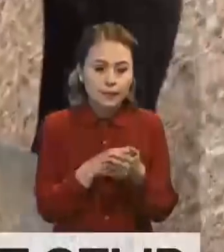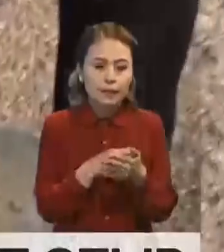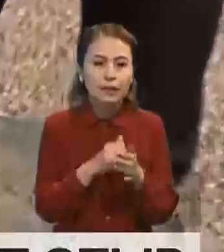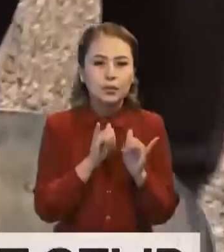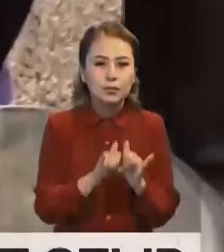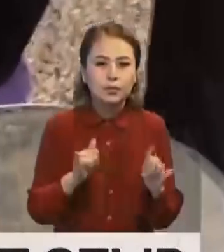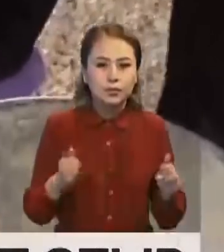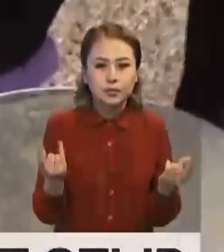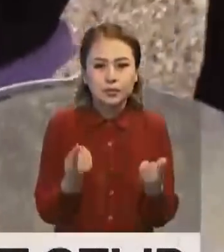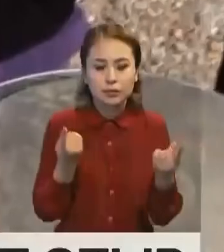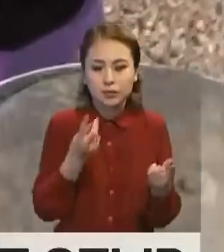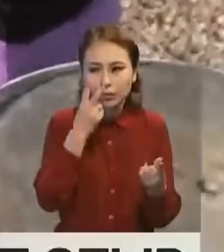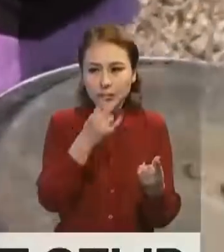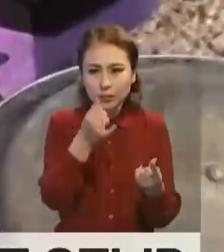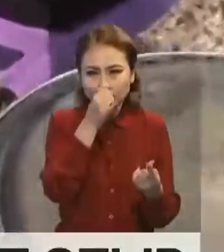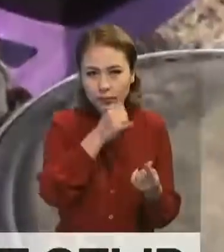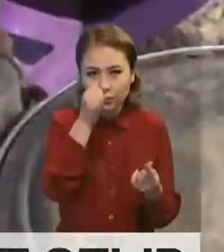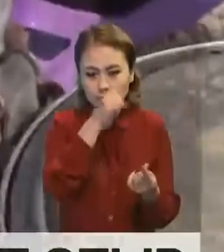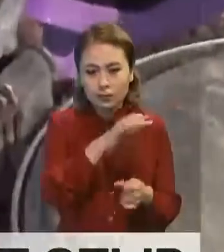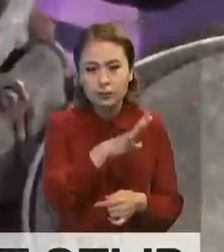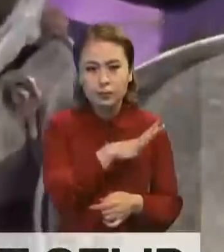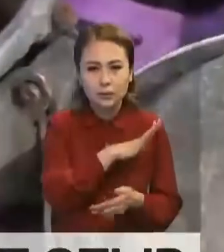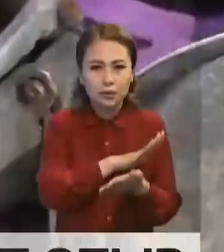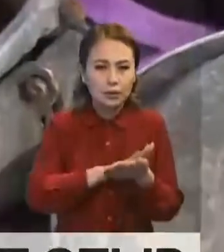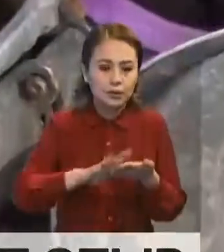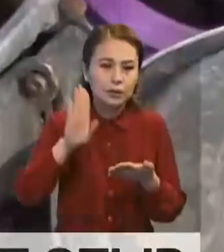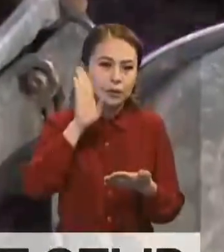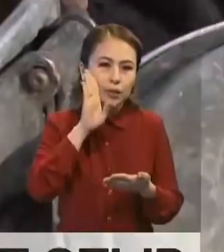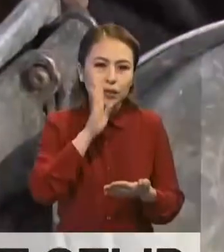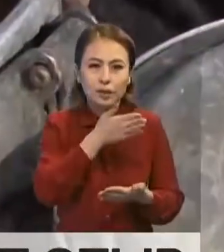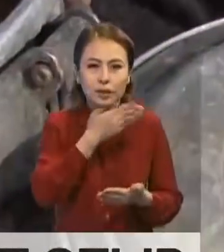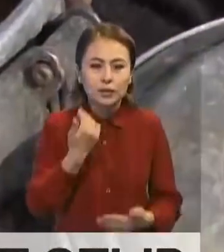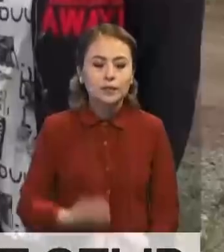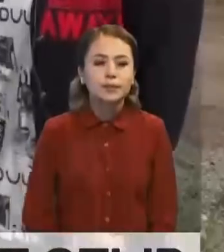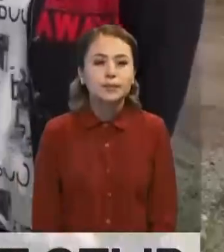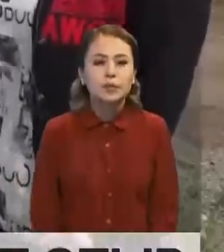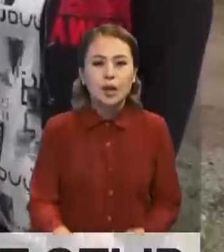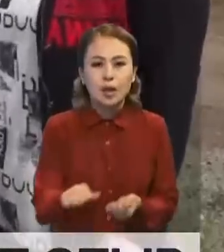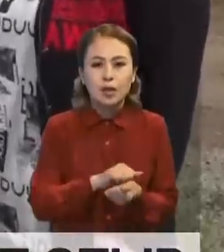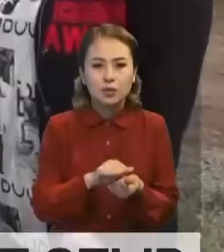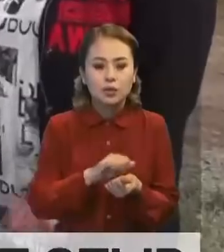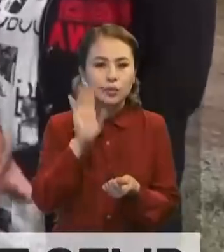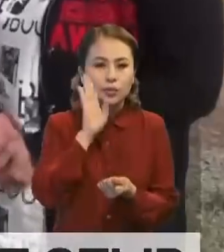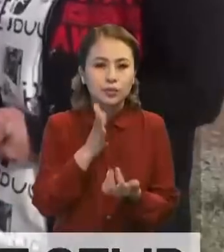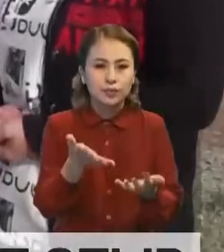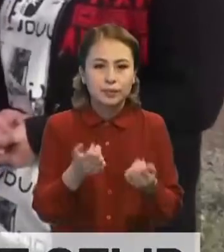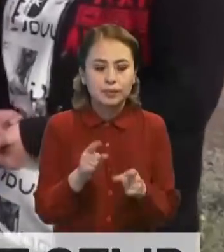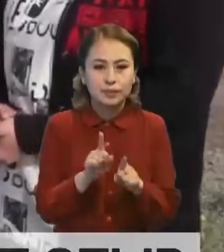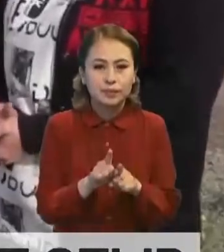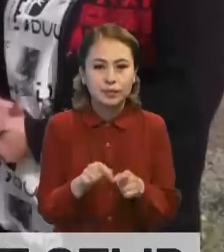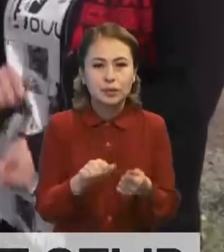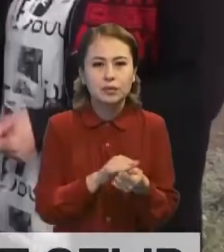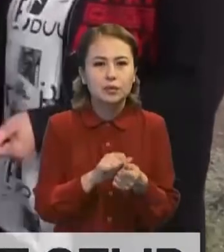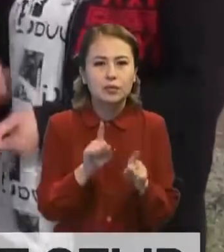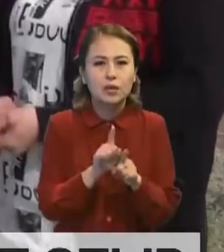өркенет егілігін көре алмай отыр. Қос елді мекенде таза ауыз су жоқ. Кір жууға аламыз, и то кірді де не қылмайды,